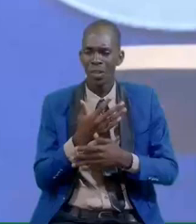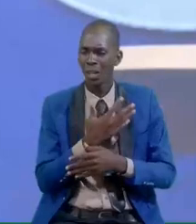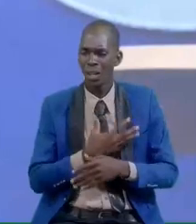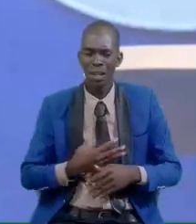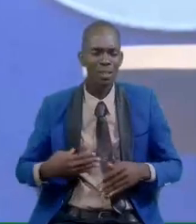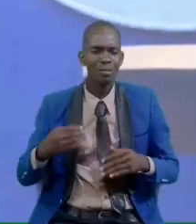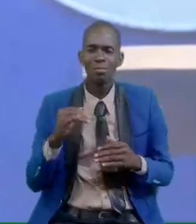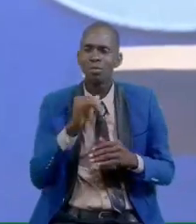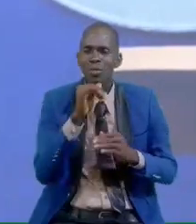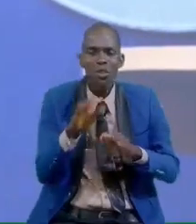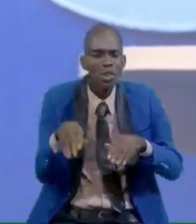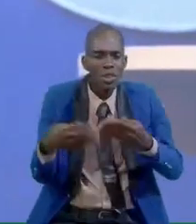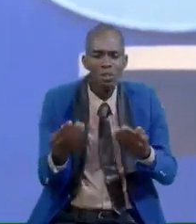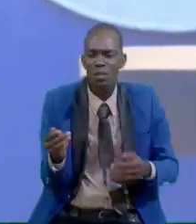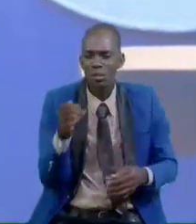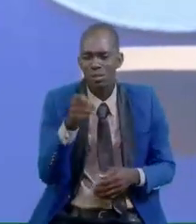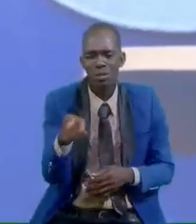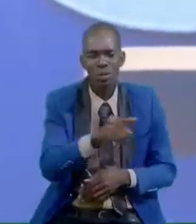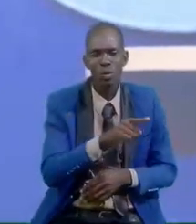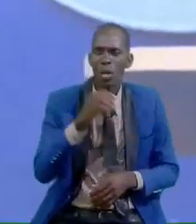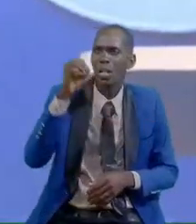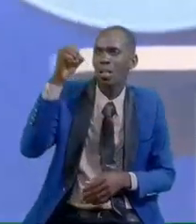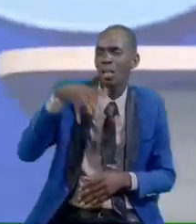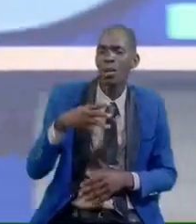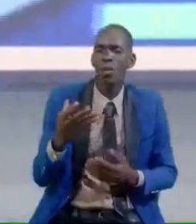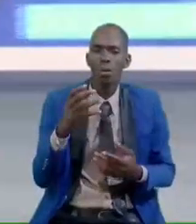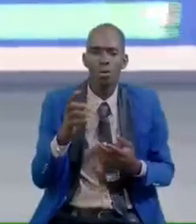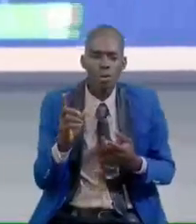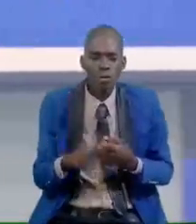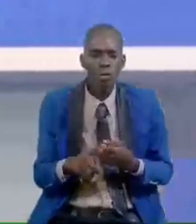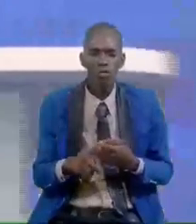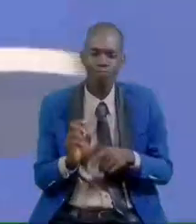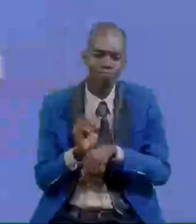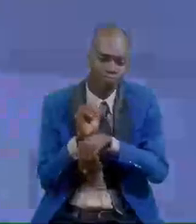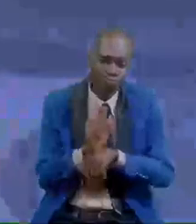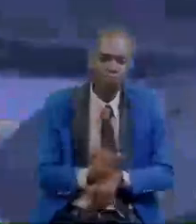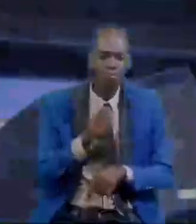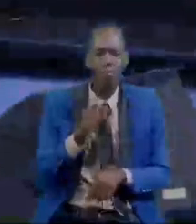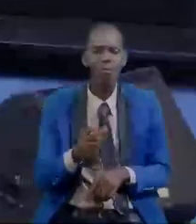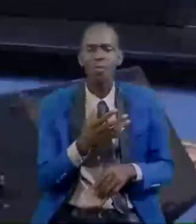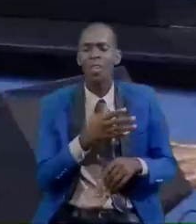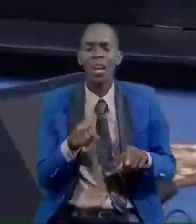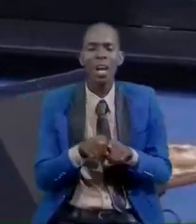Et il ne leur a rien donné. Il devait les traiter